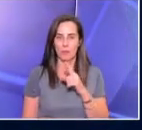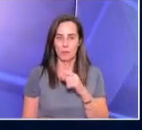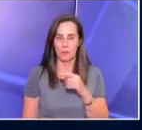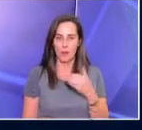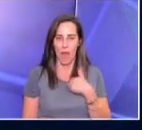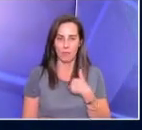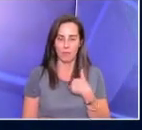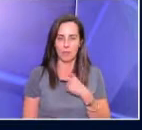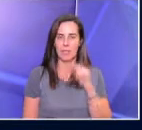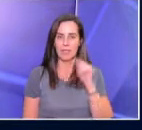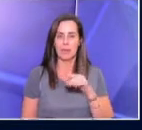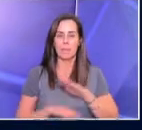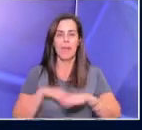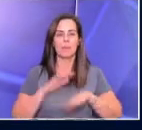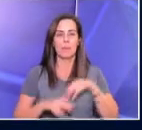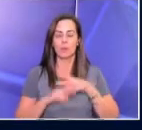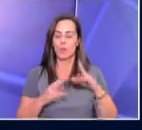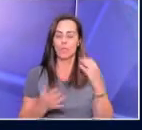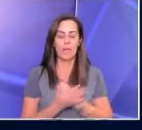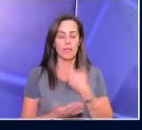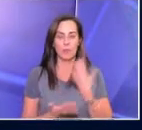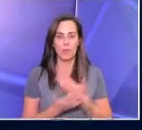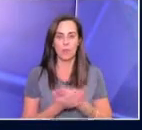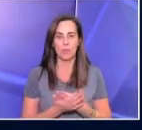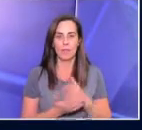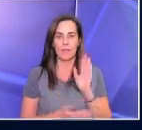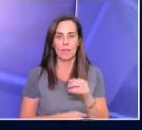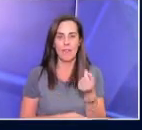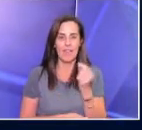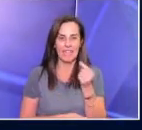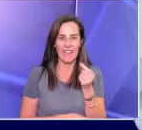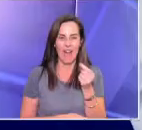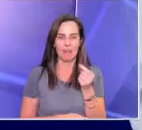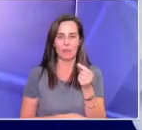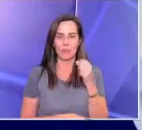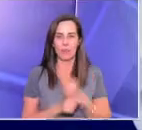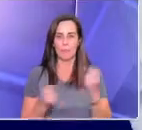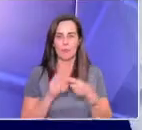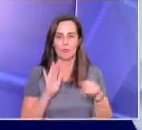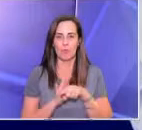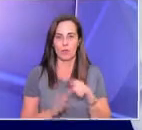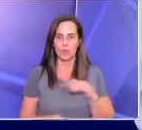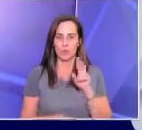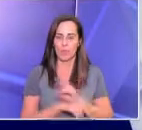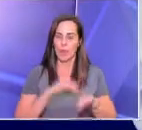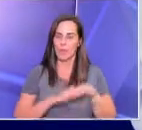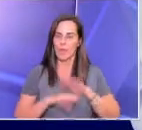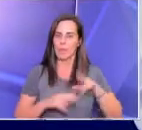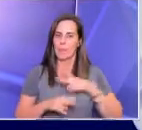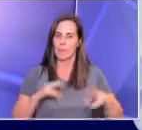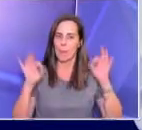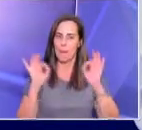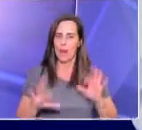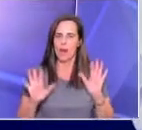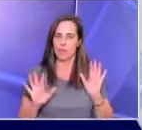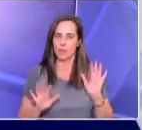קרי אני, הגיע בידיים נקיות, לא הצלחתם להוכיח ולו בראשית ראייה שהוא עשה פרסום נגטיבי. אני שומר על ידיים נקיות במלוא מובן